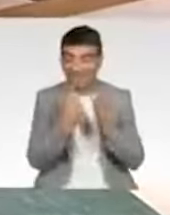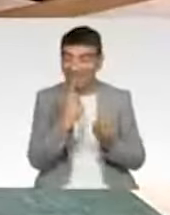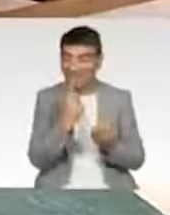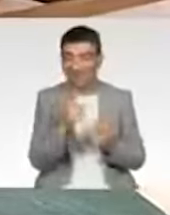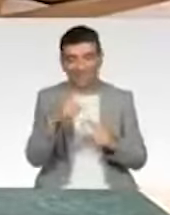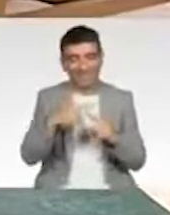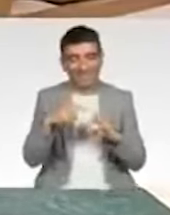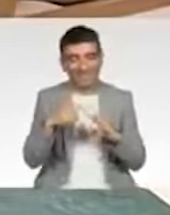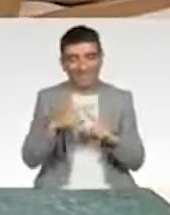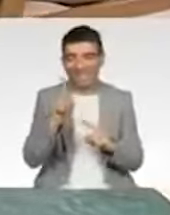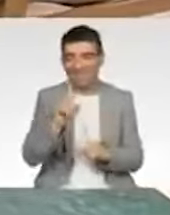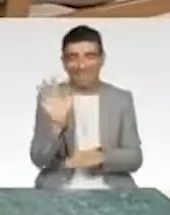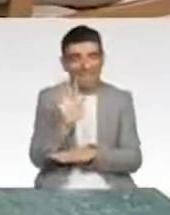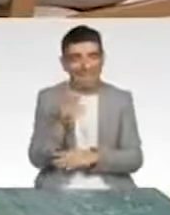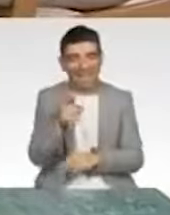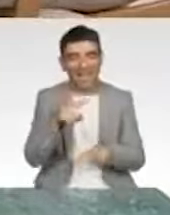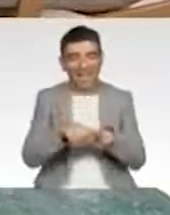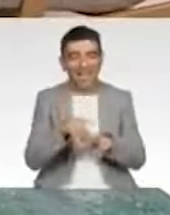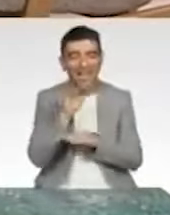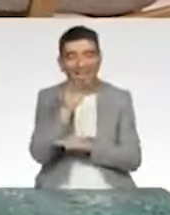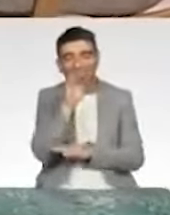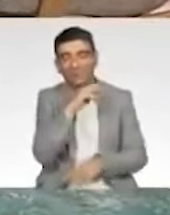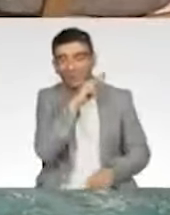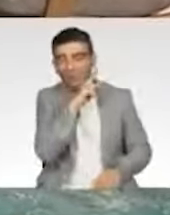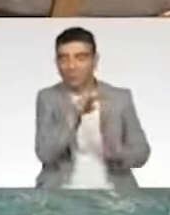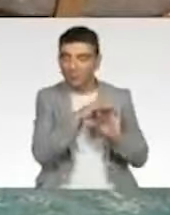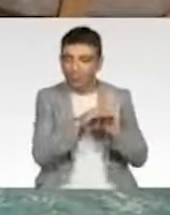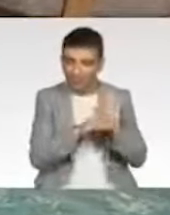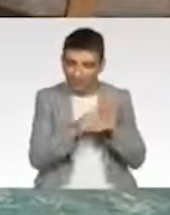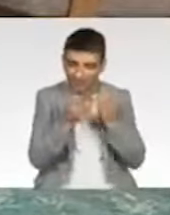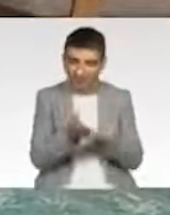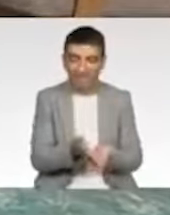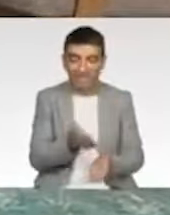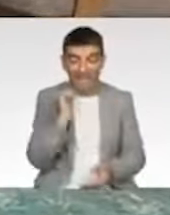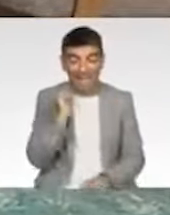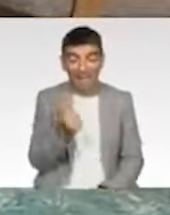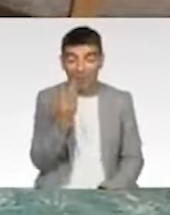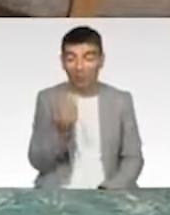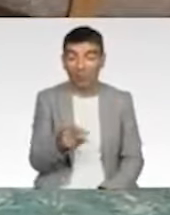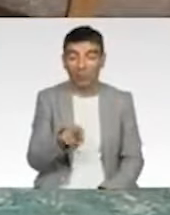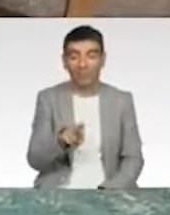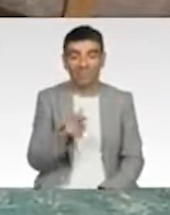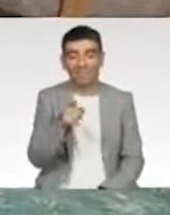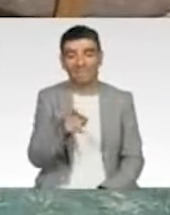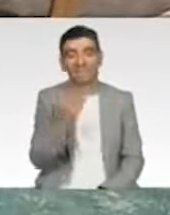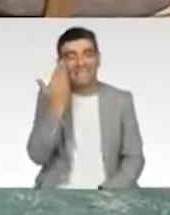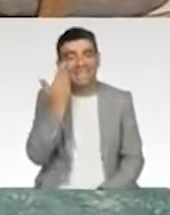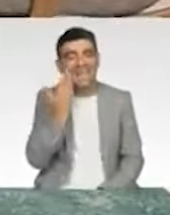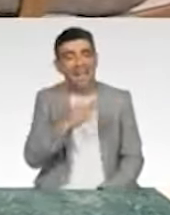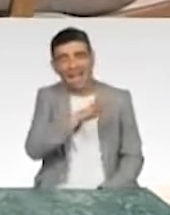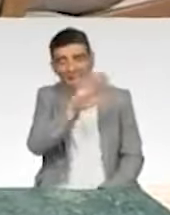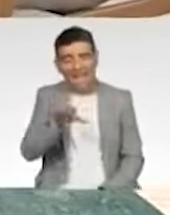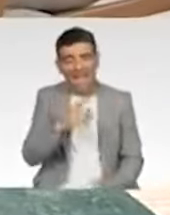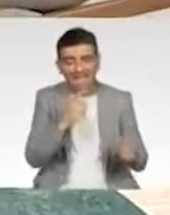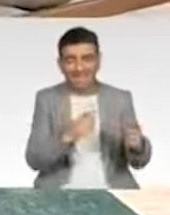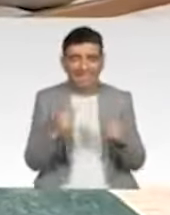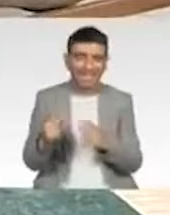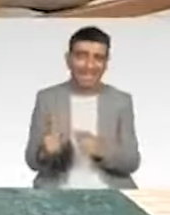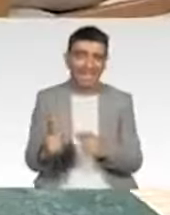akşamlar diliyoruz. TRT B kanalından, Alişan'la Hayata Gülümse programından her zaman olduğu gibi izlendiğimiz her